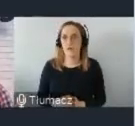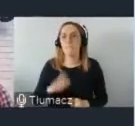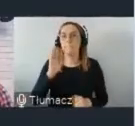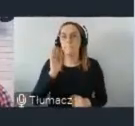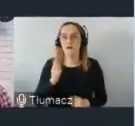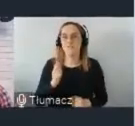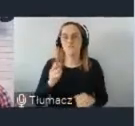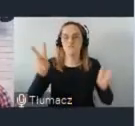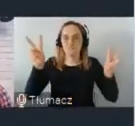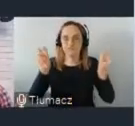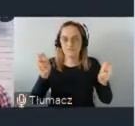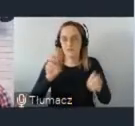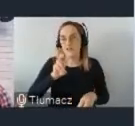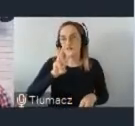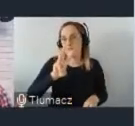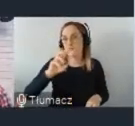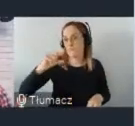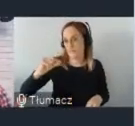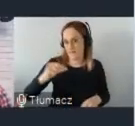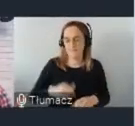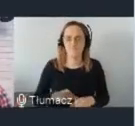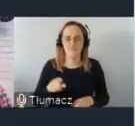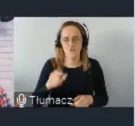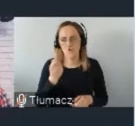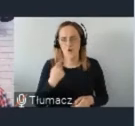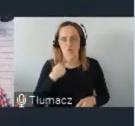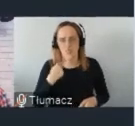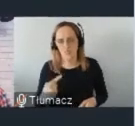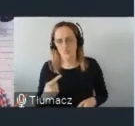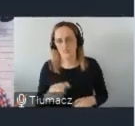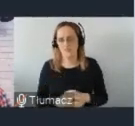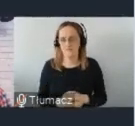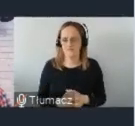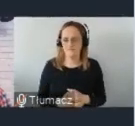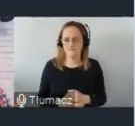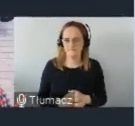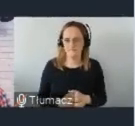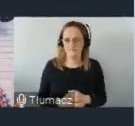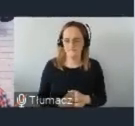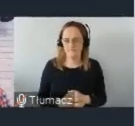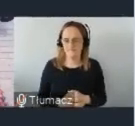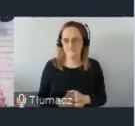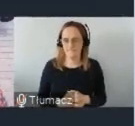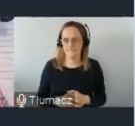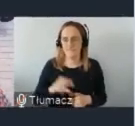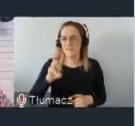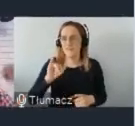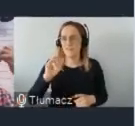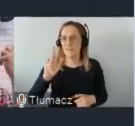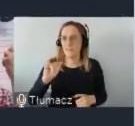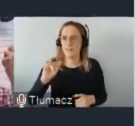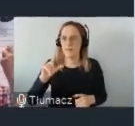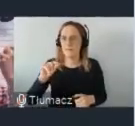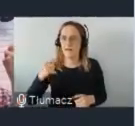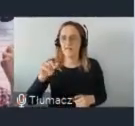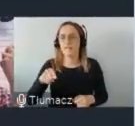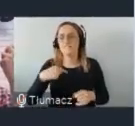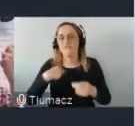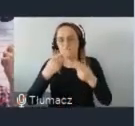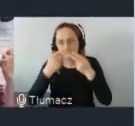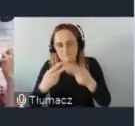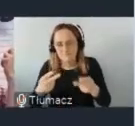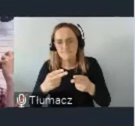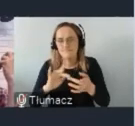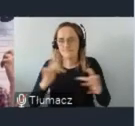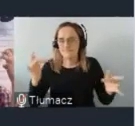Będzie definicja z Wikipedii. Taka nudna, specjalnie, bo z tym się możecie spotkać w sieci. Zaczynam od rzeczywistości